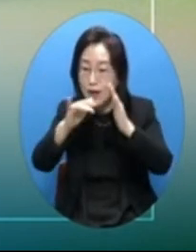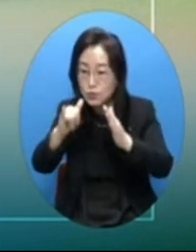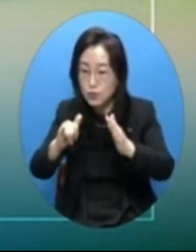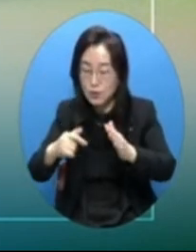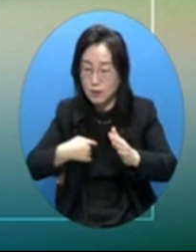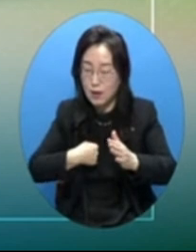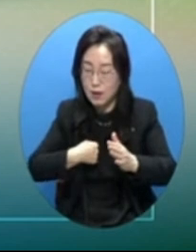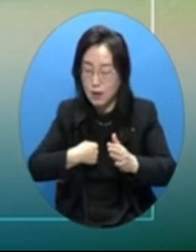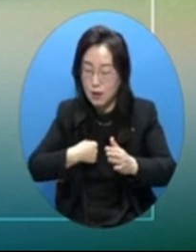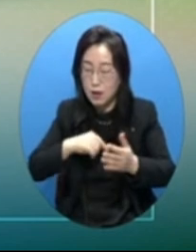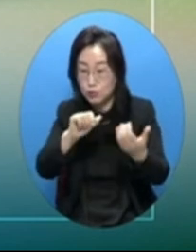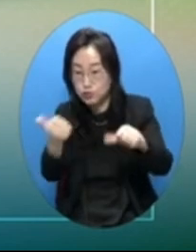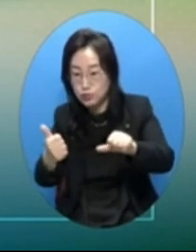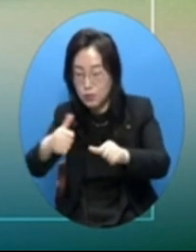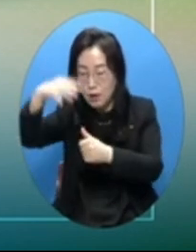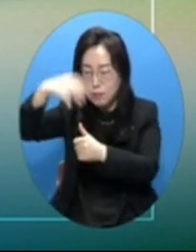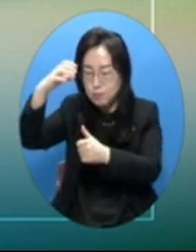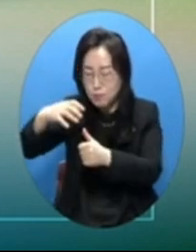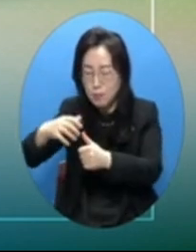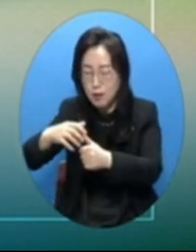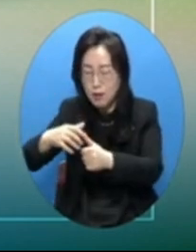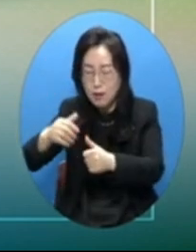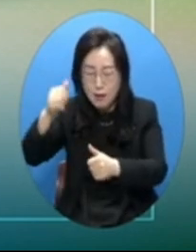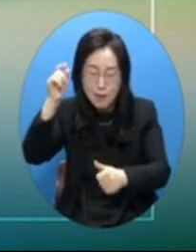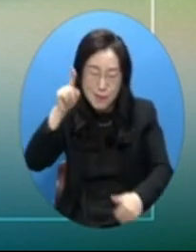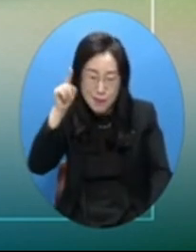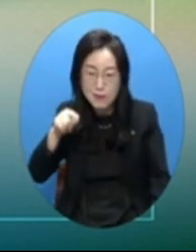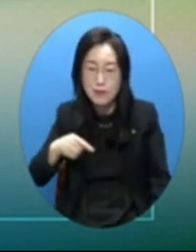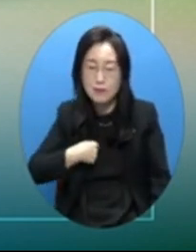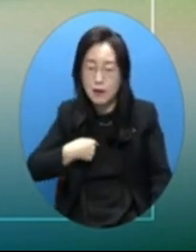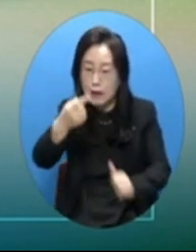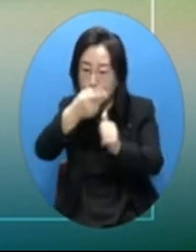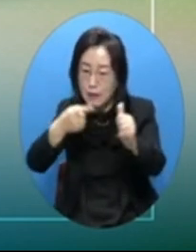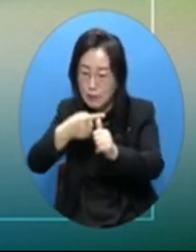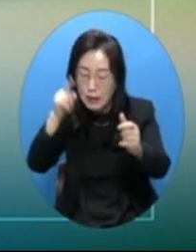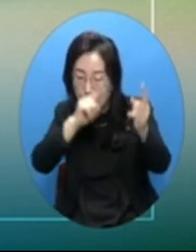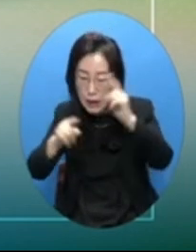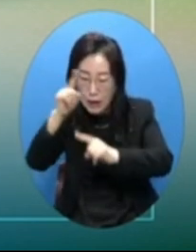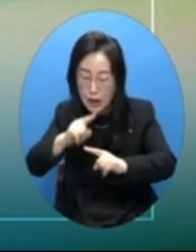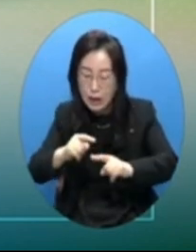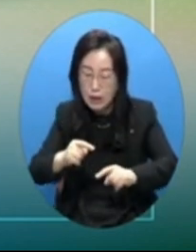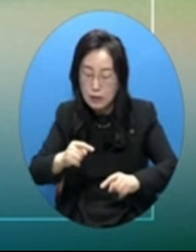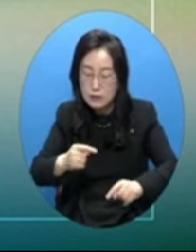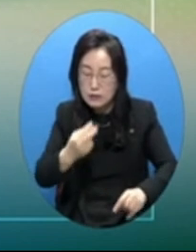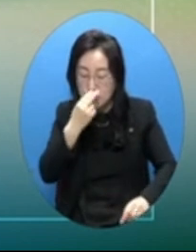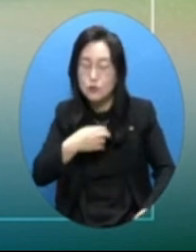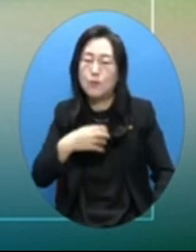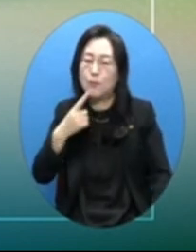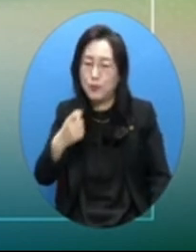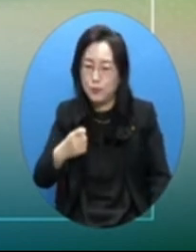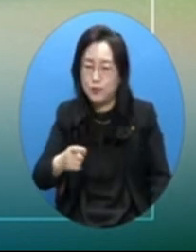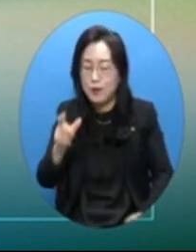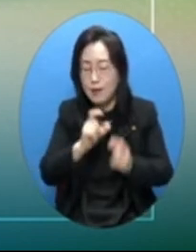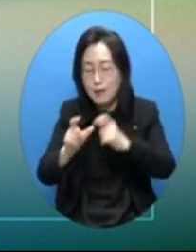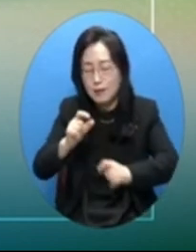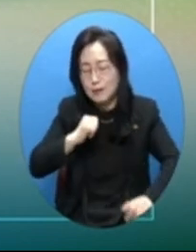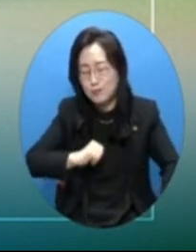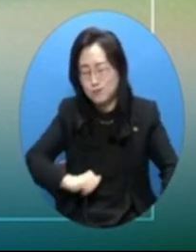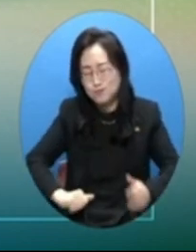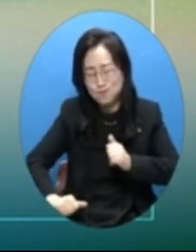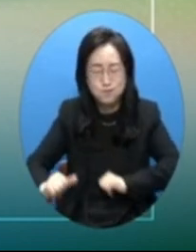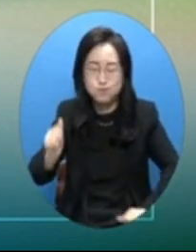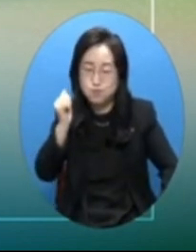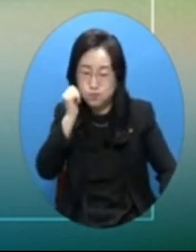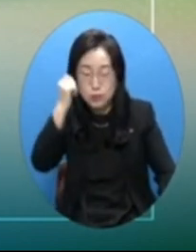받지 않는 날이라곤 거의 없었습니다 나는 칼에 찔려 치명적인 상처를 입기도 했습니다 때때로 나는 더 이상 참고 견딜 수 없다고